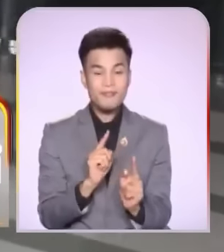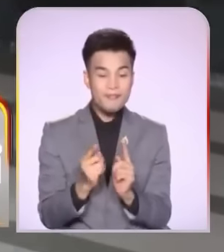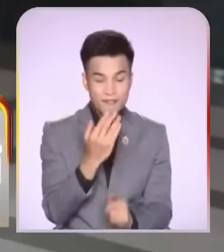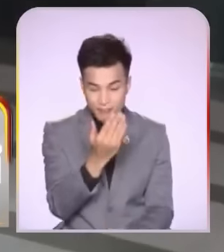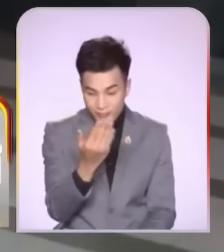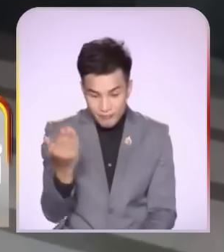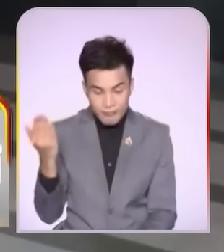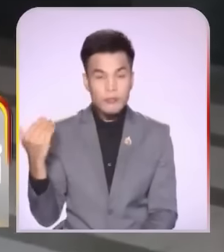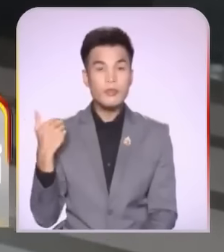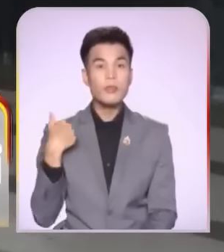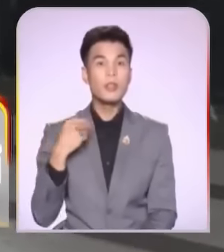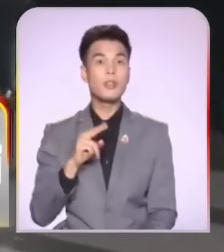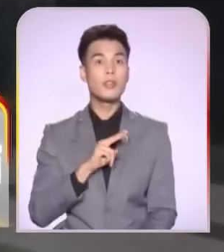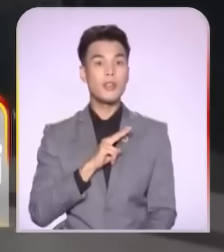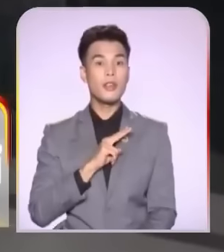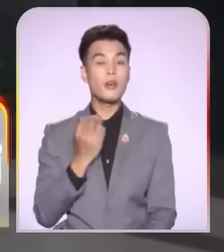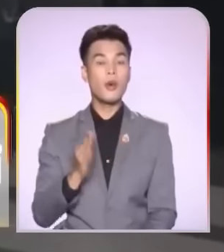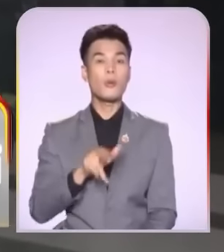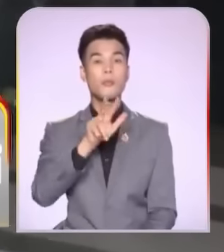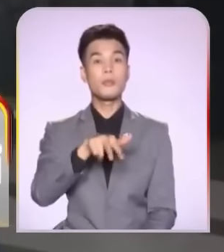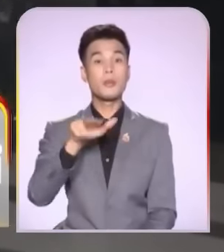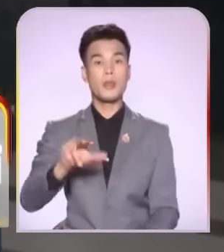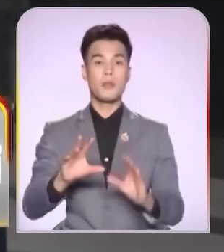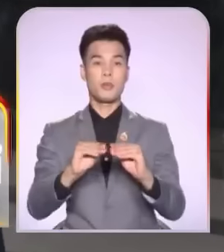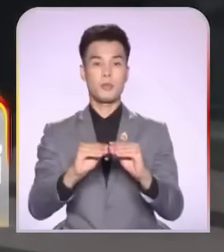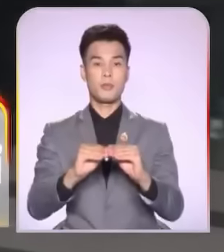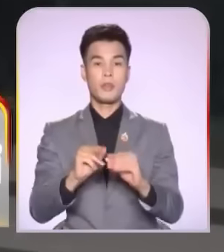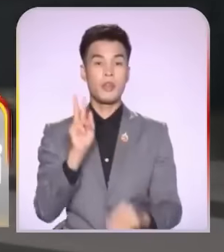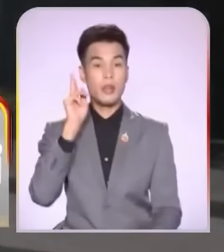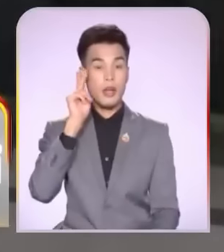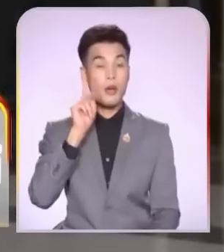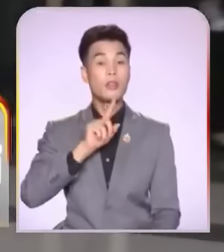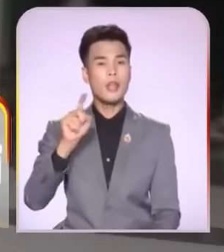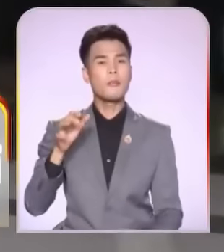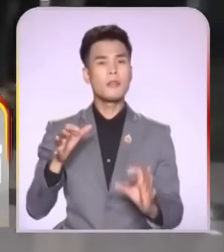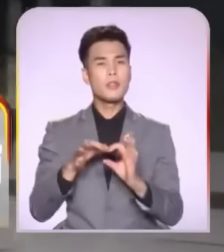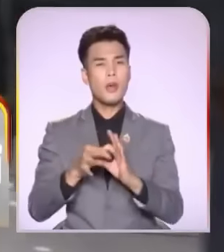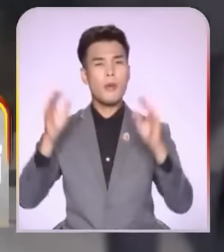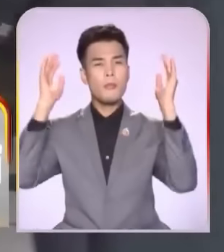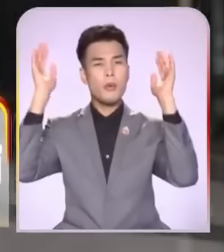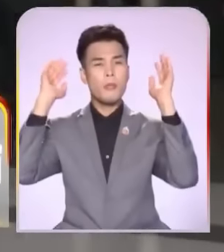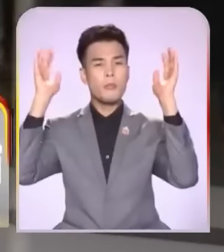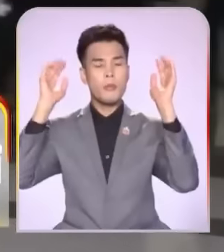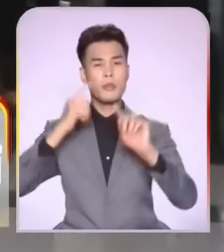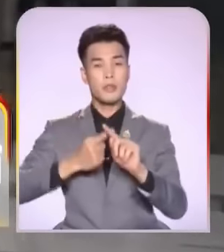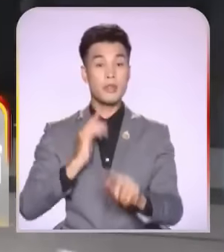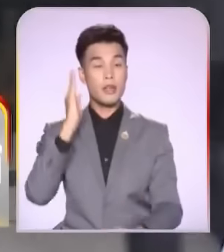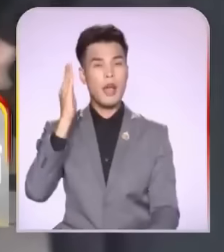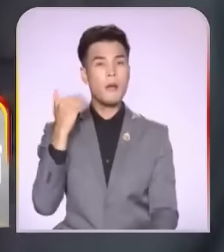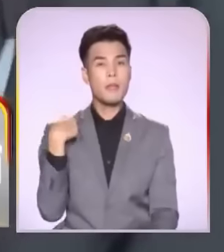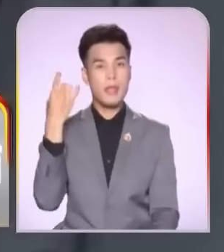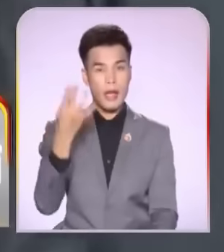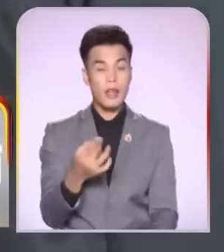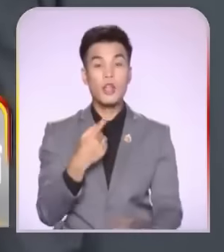ของการประชุมกรรมการบริหารพรรคของพรรคเพื่อไทยนะครับผู้สื่อข่าวถามการแถลงนโยบายของรัฐบาลในช่วงต้นเดือนหน้าว่าจะเป็นประเด็